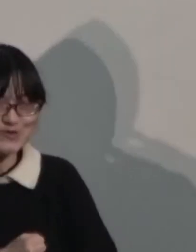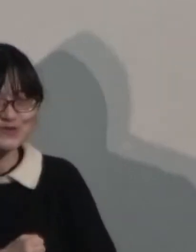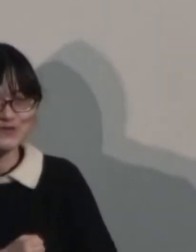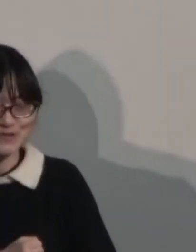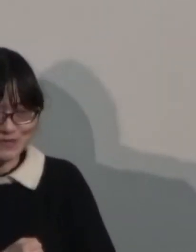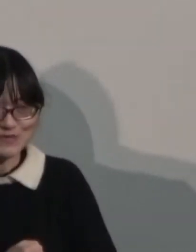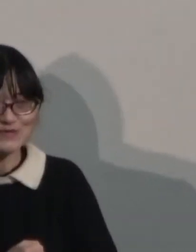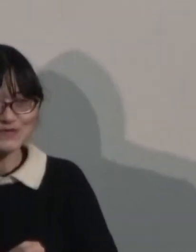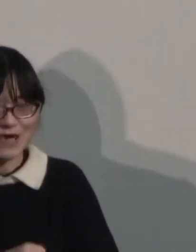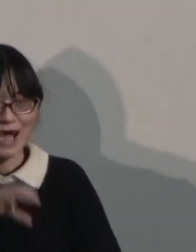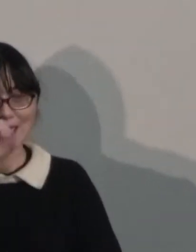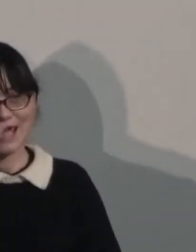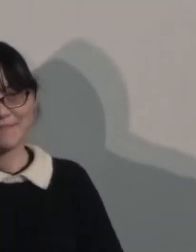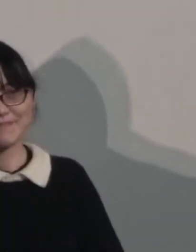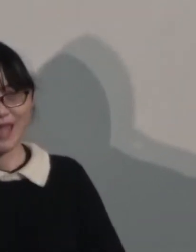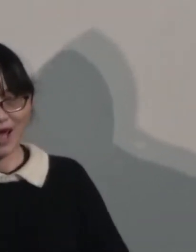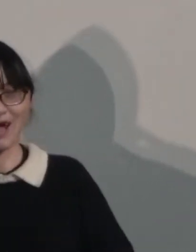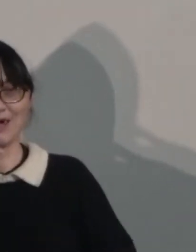タクロースと言うんだね。